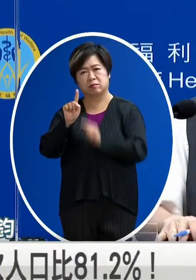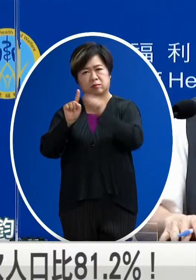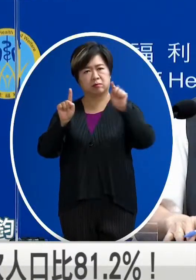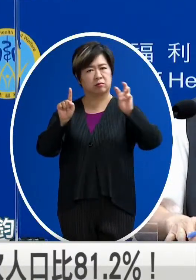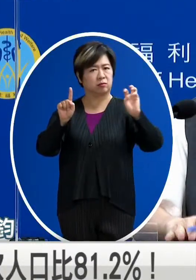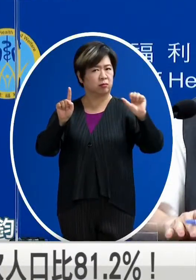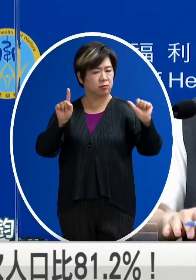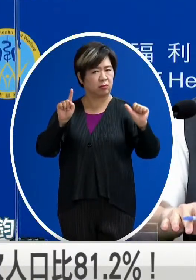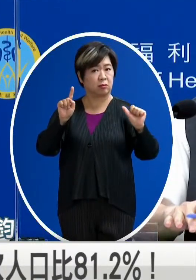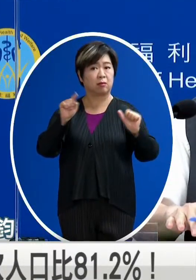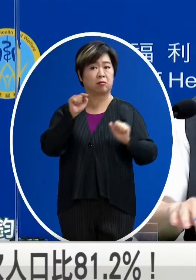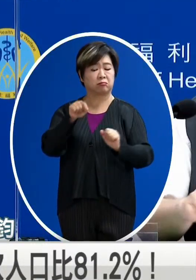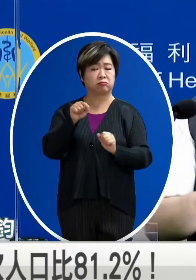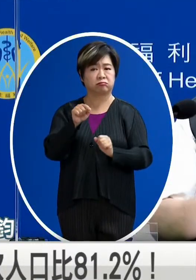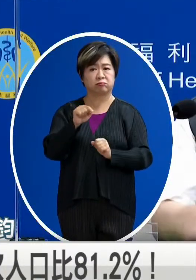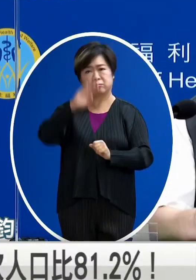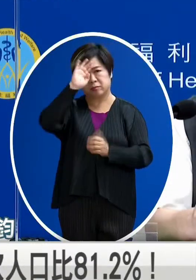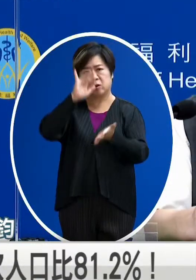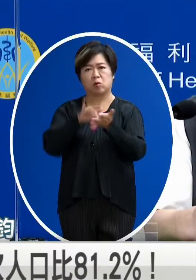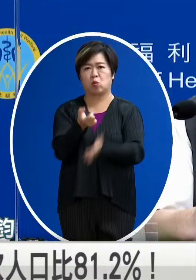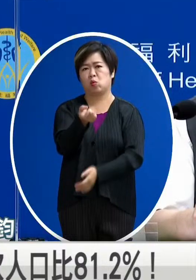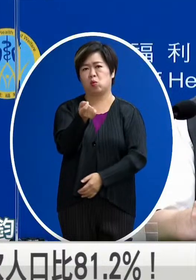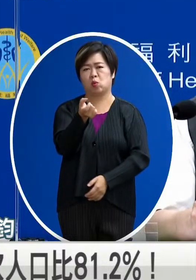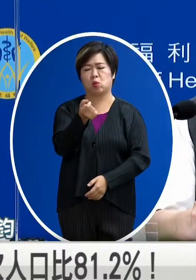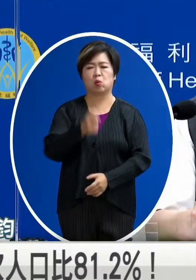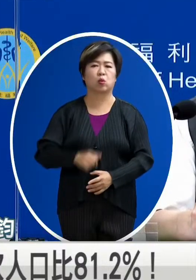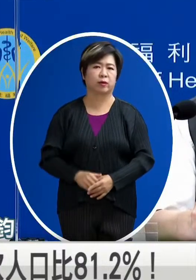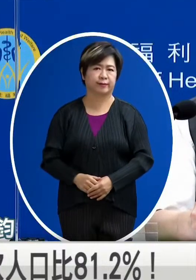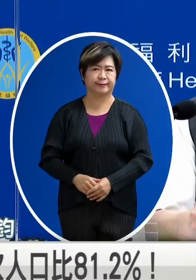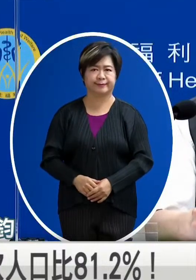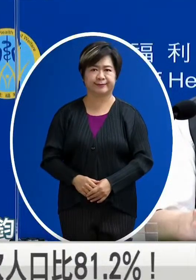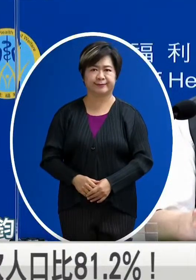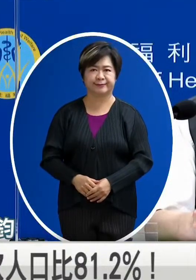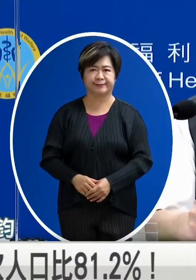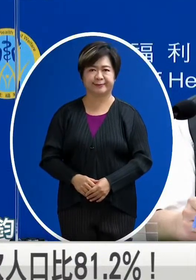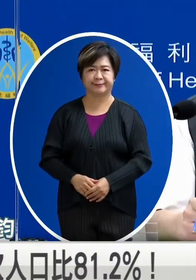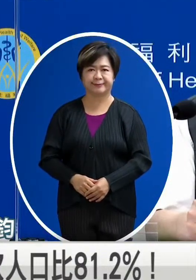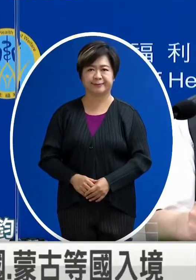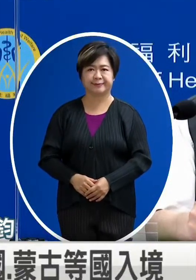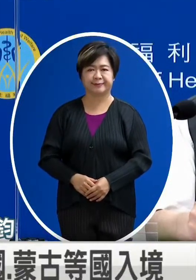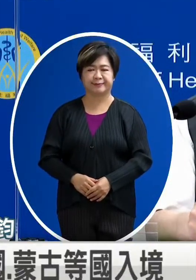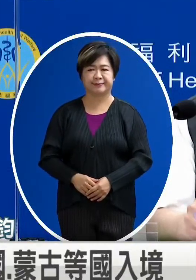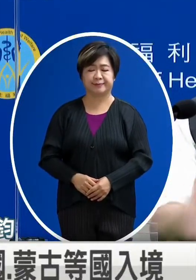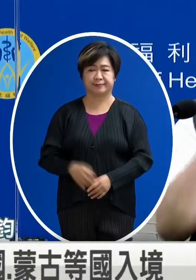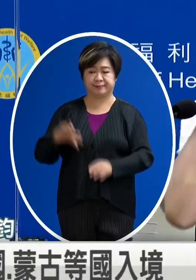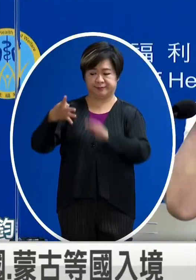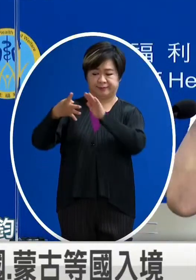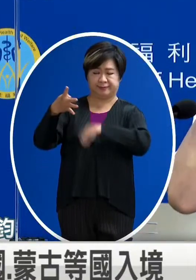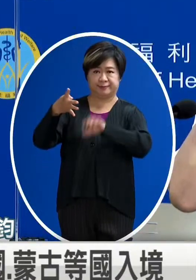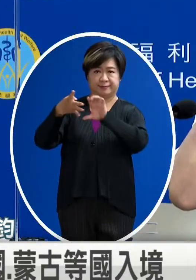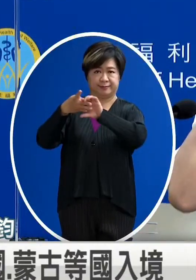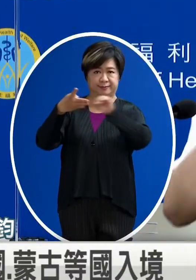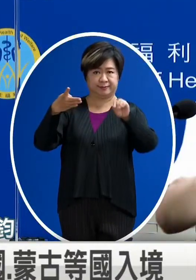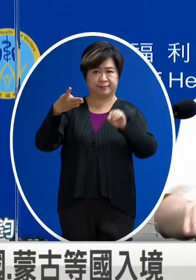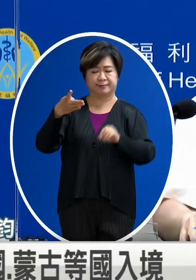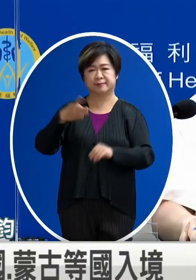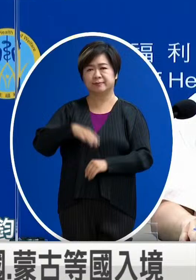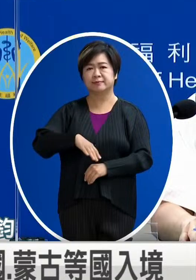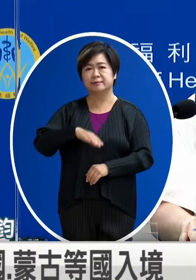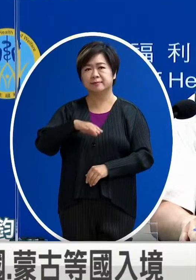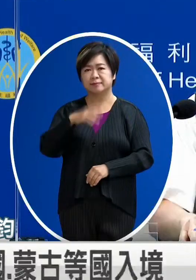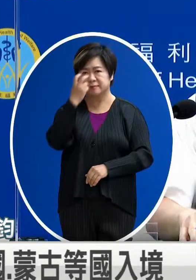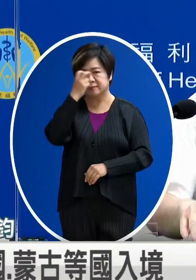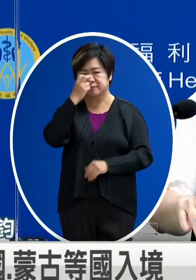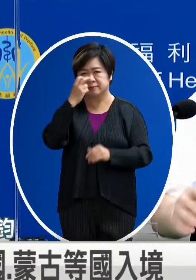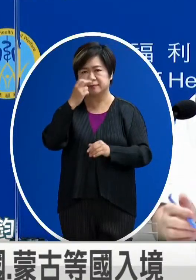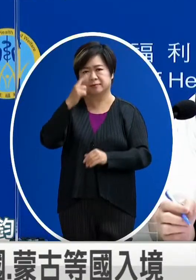31到35之间，所以也是属于一个病毒量并不高的一个状况。那其中后三位是在这个检疫期满的时